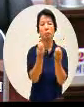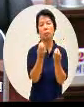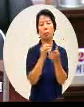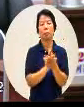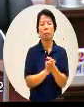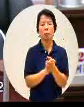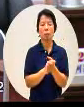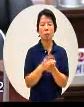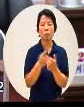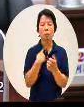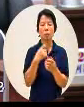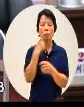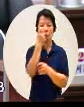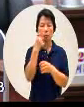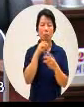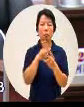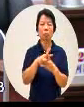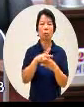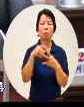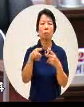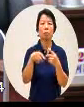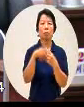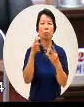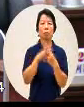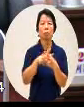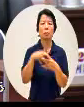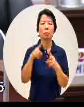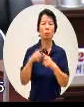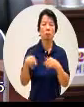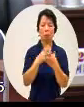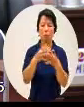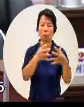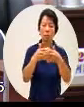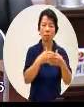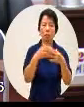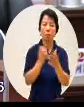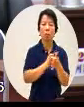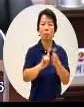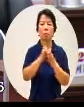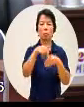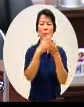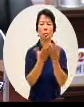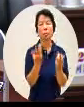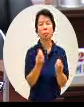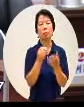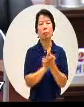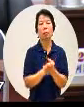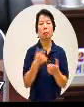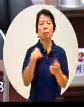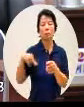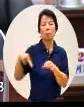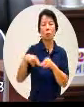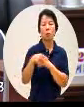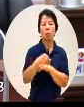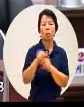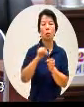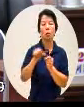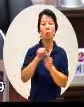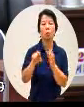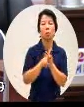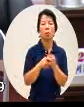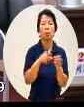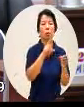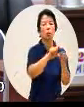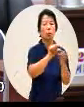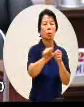路還有歐洲的人我告訴各位美國你去紐約看有在最後一旅路嗎?你走路走個五分鐘到